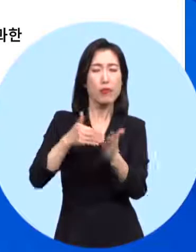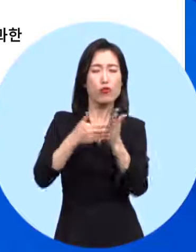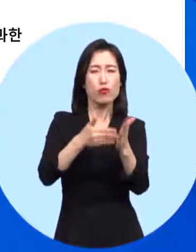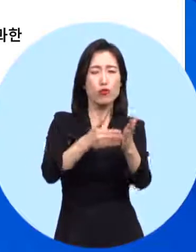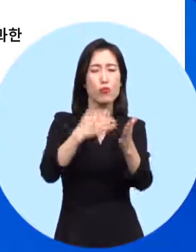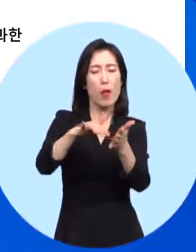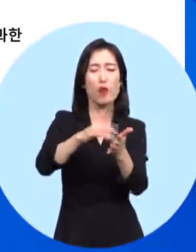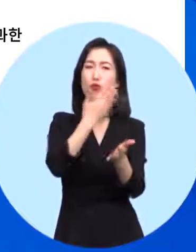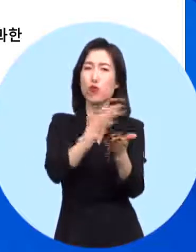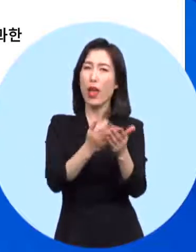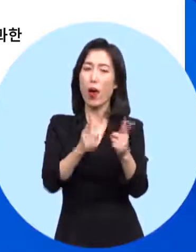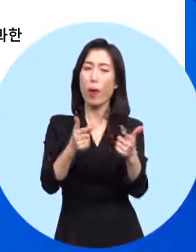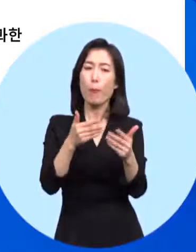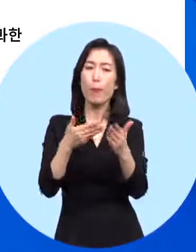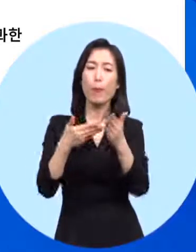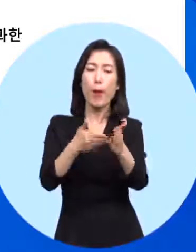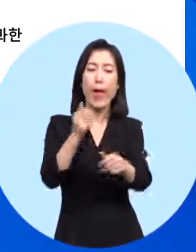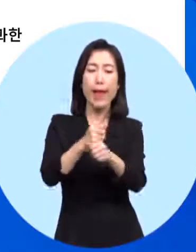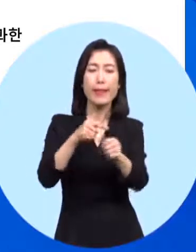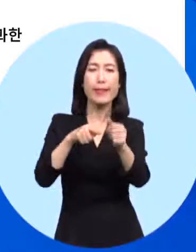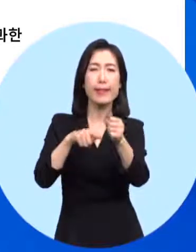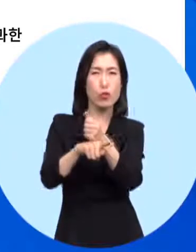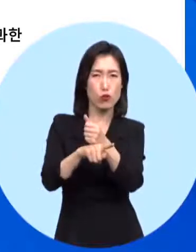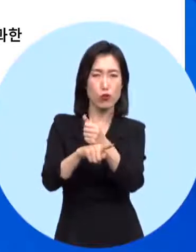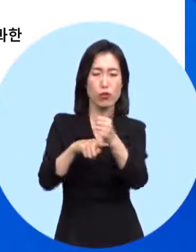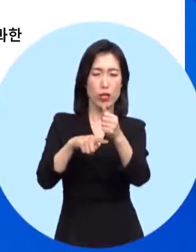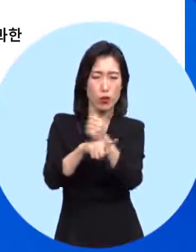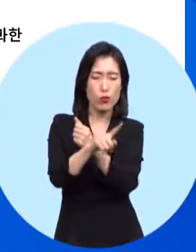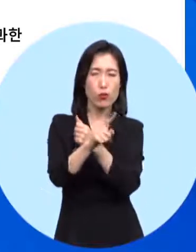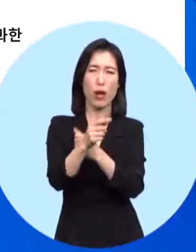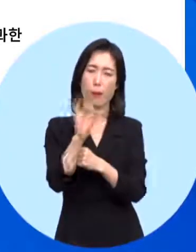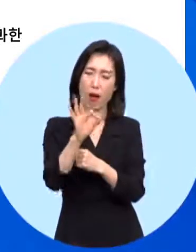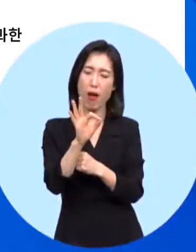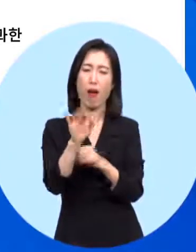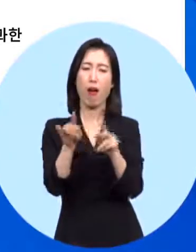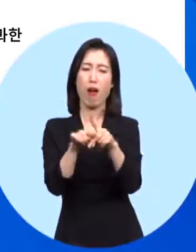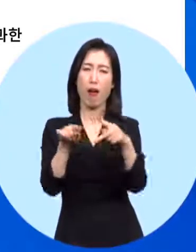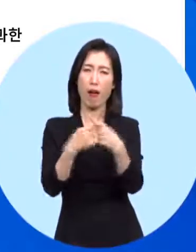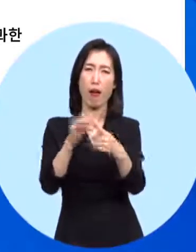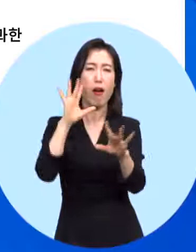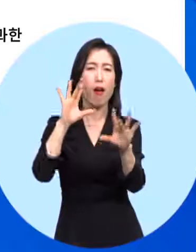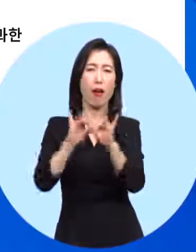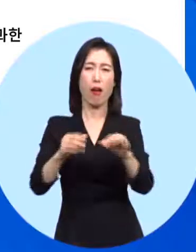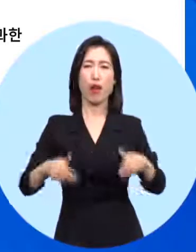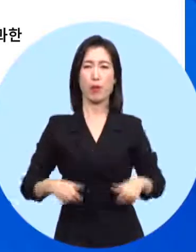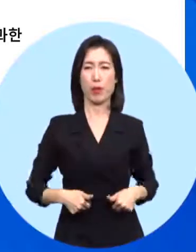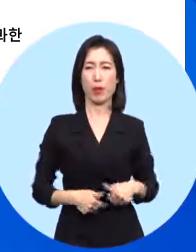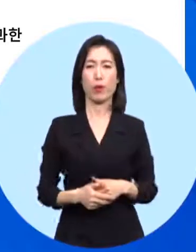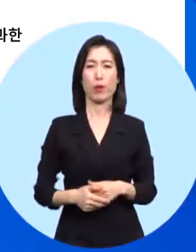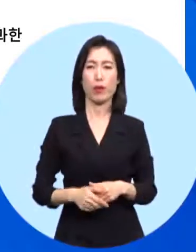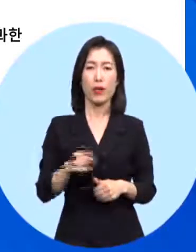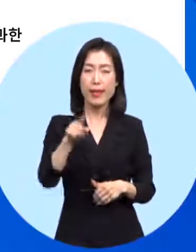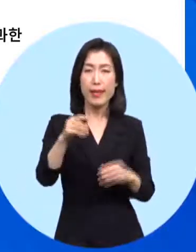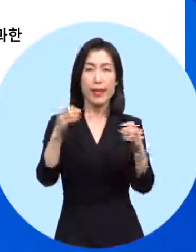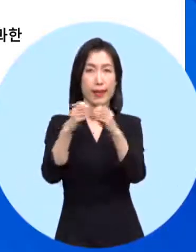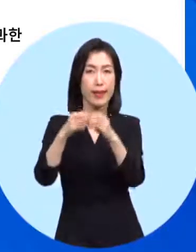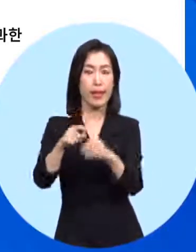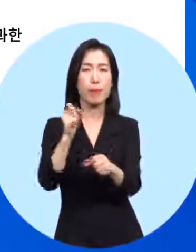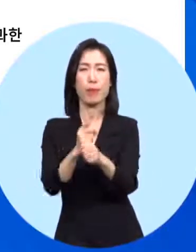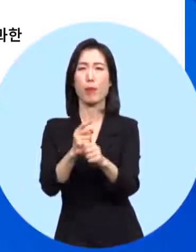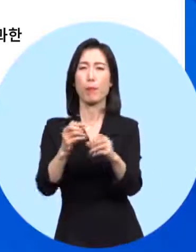법률 개정 배경이 더 설득력이 있어야 합니다. 저 사무는 평생교육법에 이미 들어와 있는